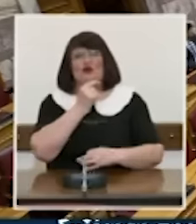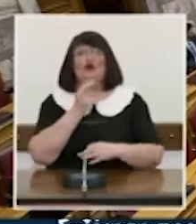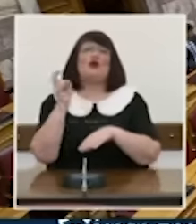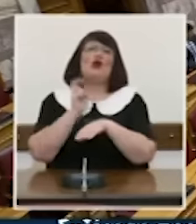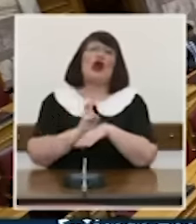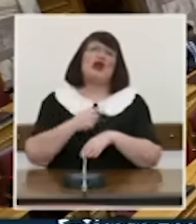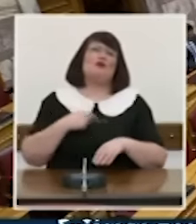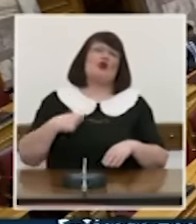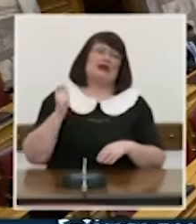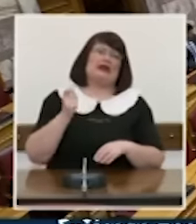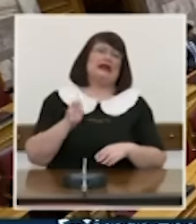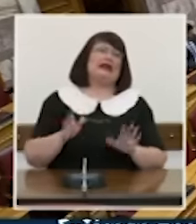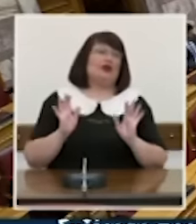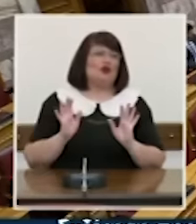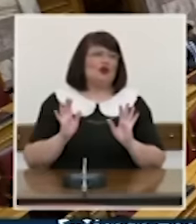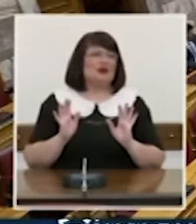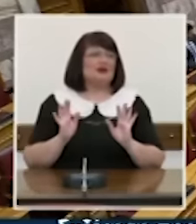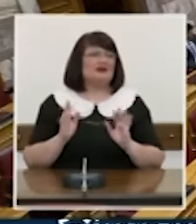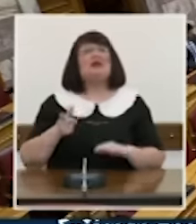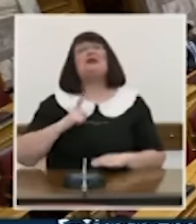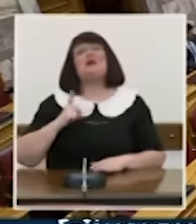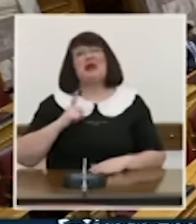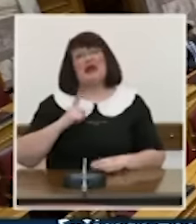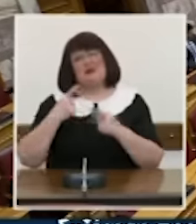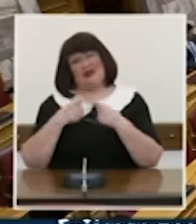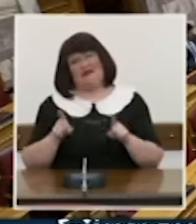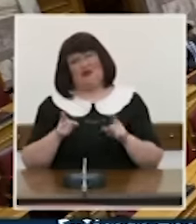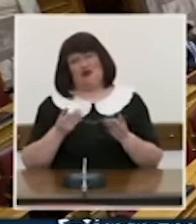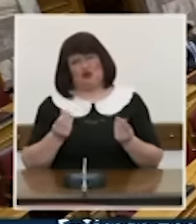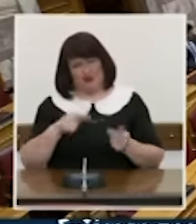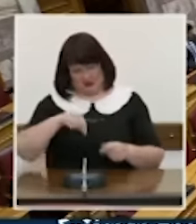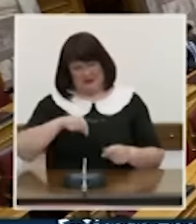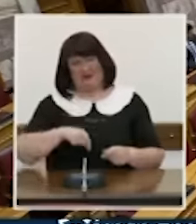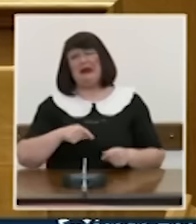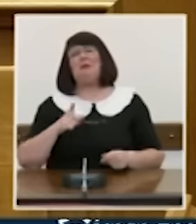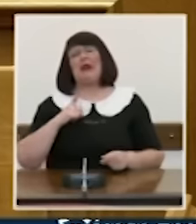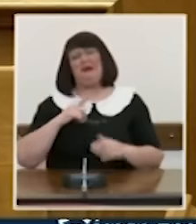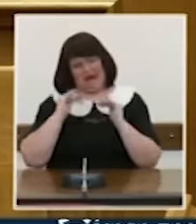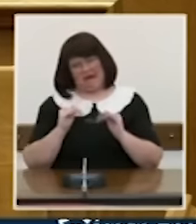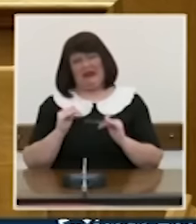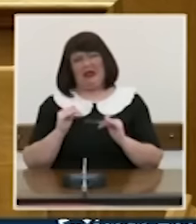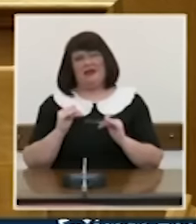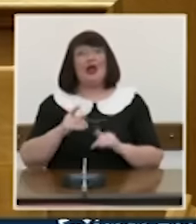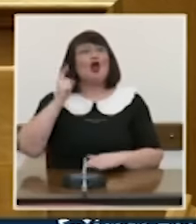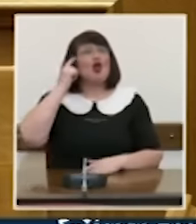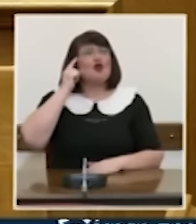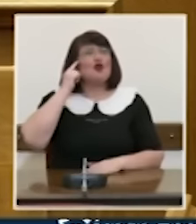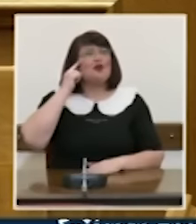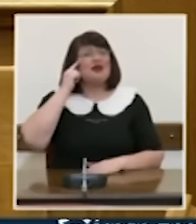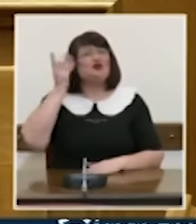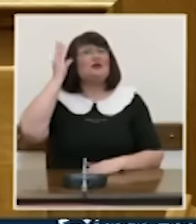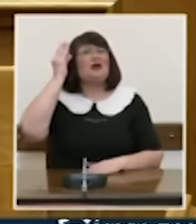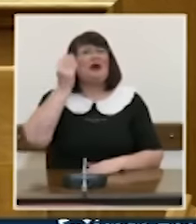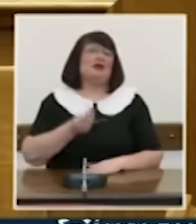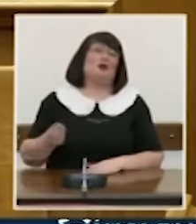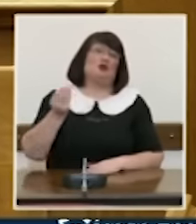αρχηγών. Όχι πως περιμέναμε κάτι διαφορετικό βέβαια σήμερα και νομίζω ότι δεν έγιναν και σοφότεροι